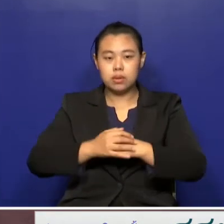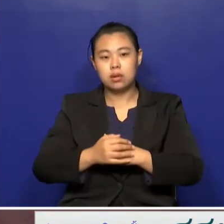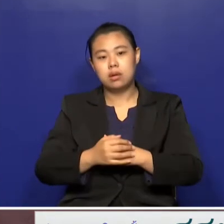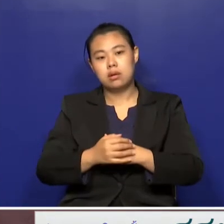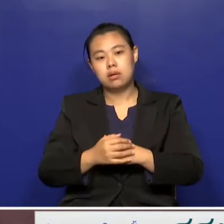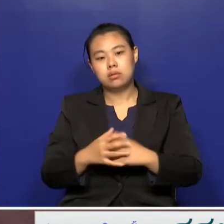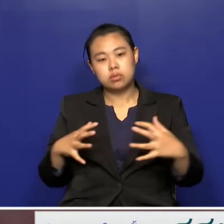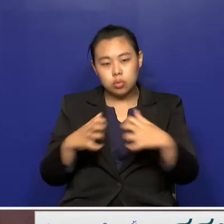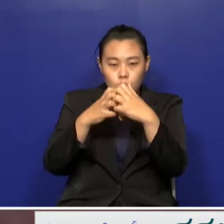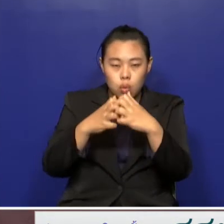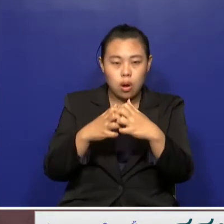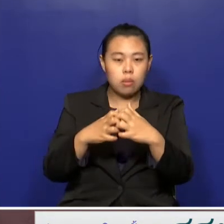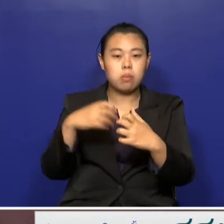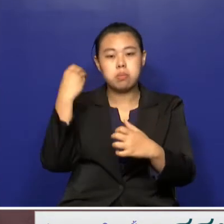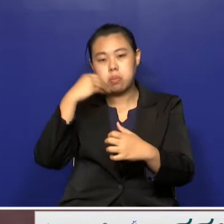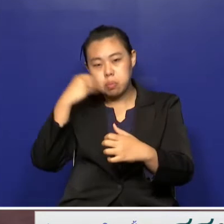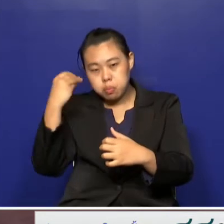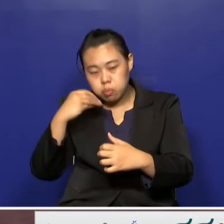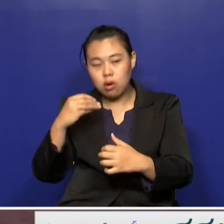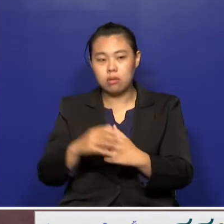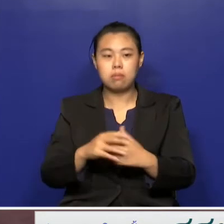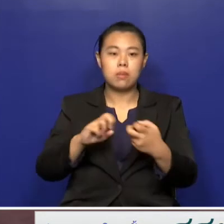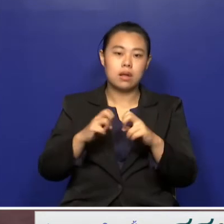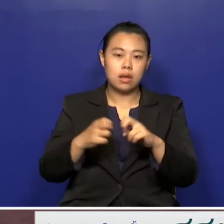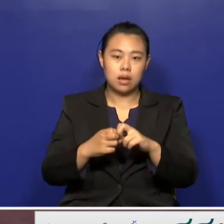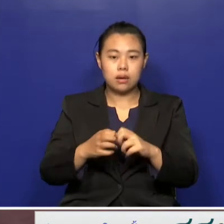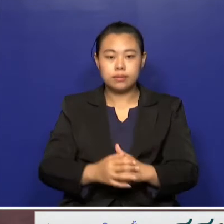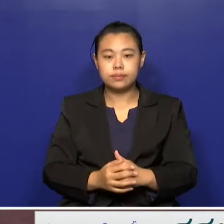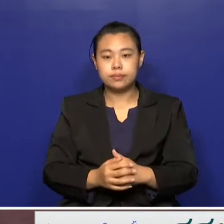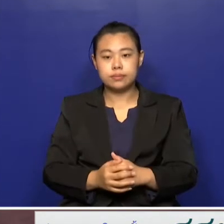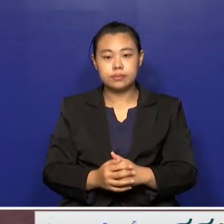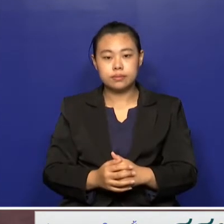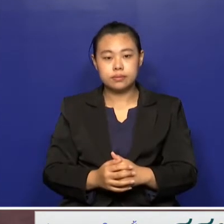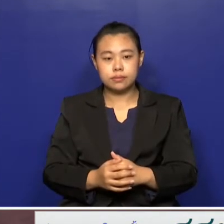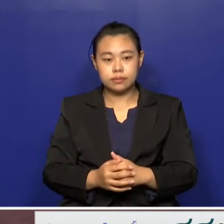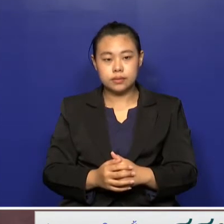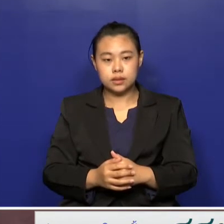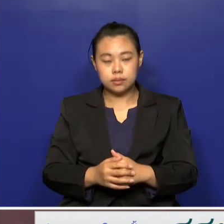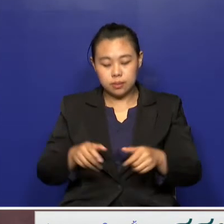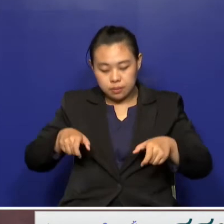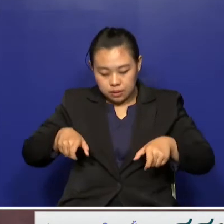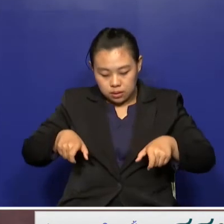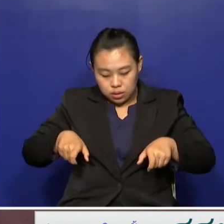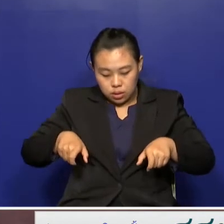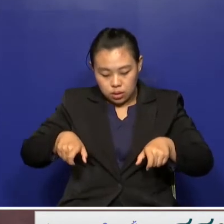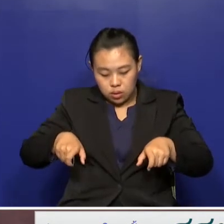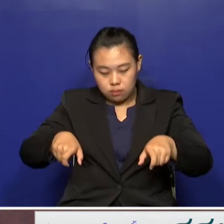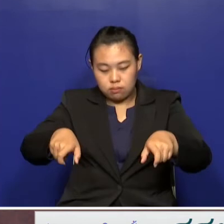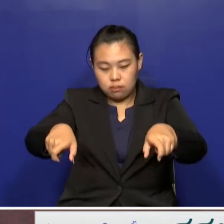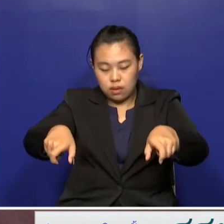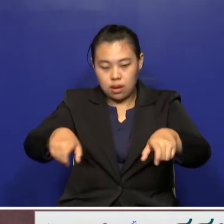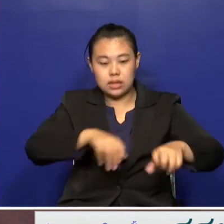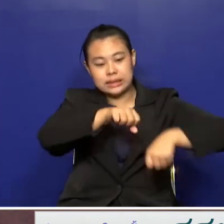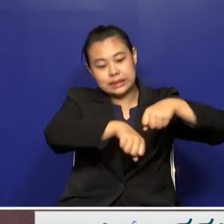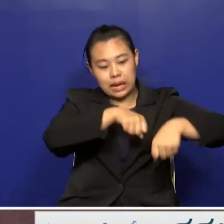วนมากนะคะในบริเวณนี้เนี่ยต้องการสร้างป้องกันเลนจักรยานปรากฏว่าจักรยานเนี่ยไม่ได้ใช้